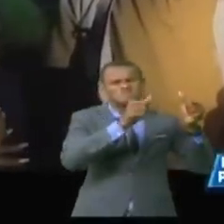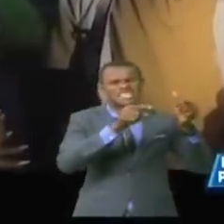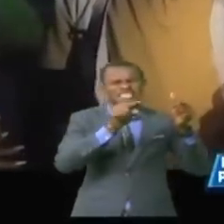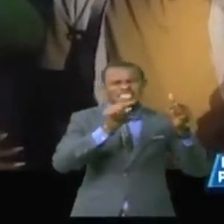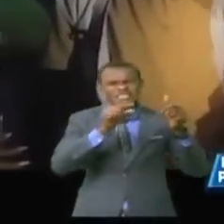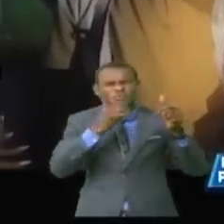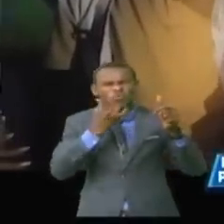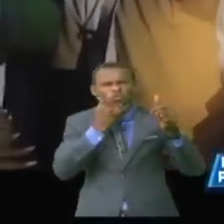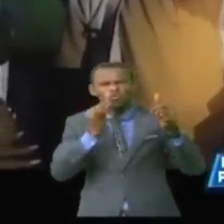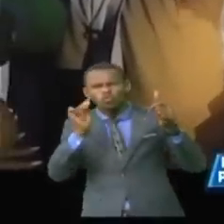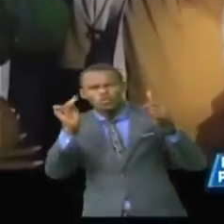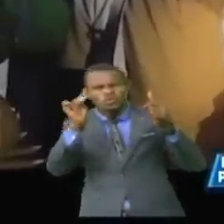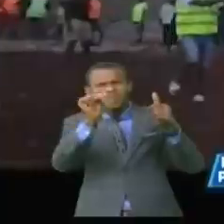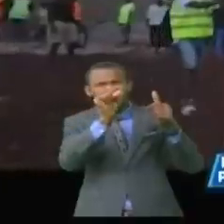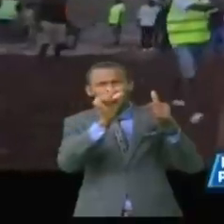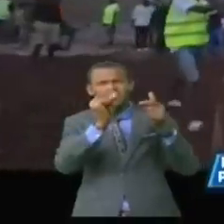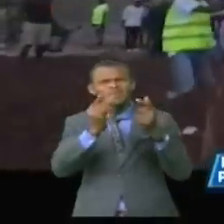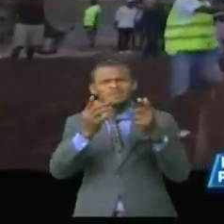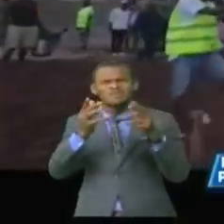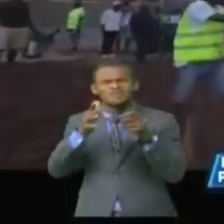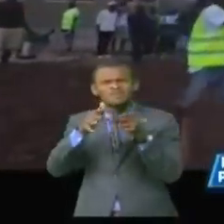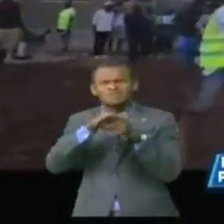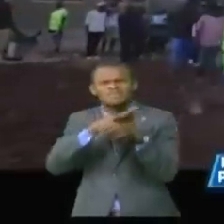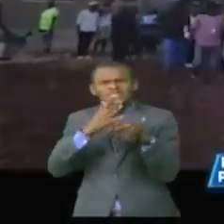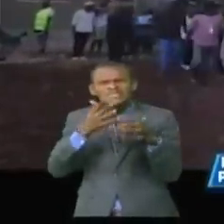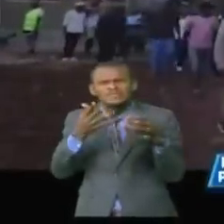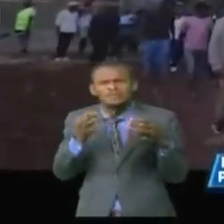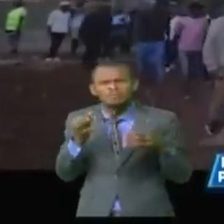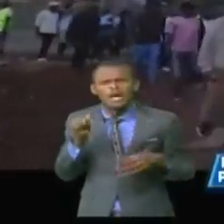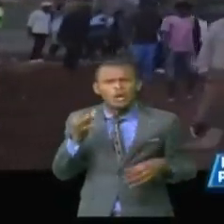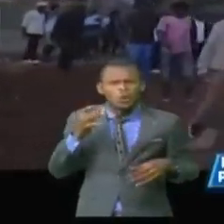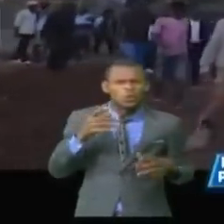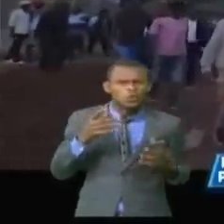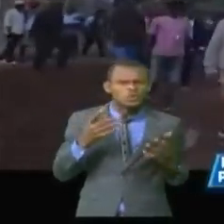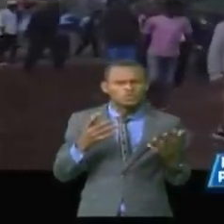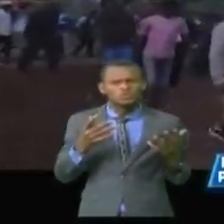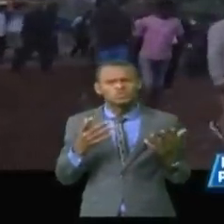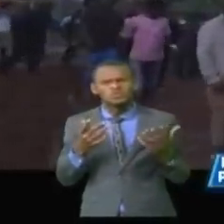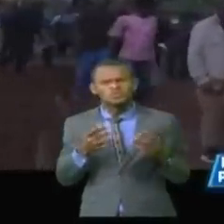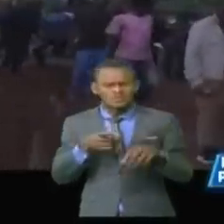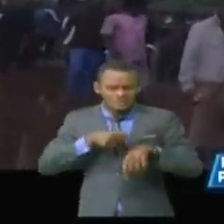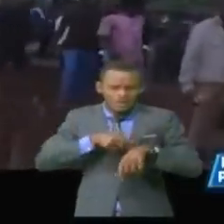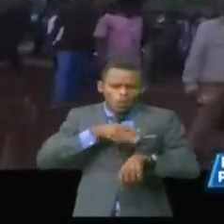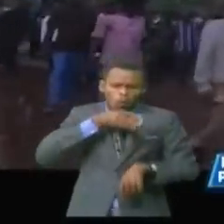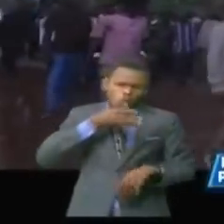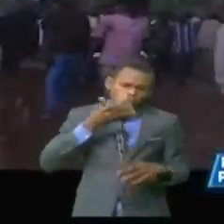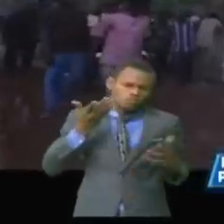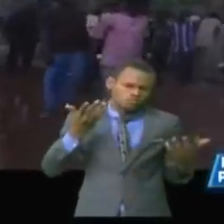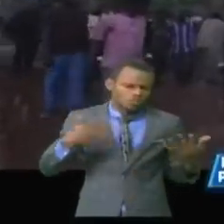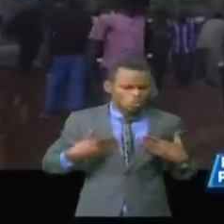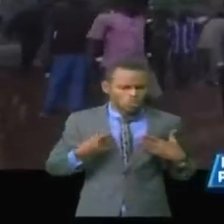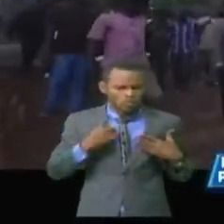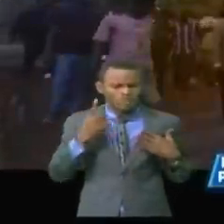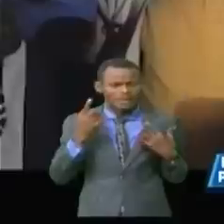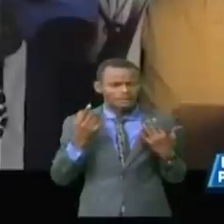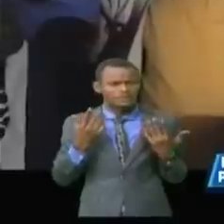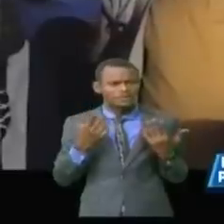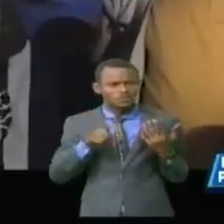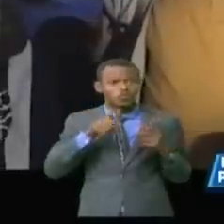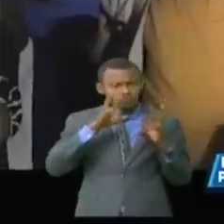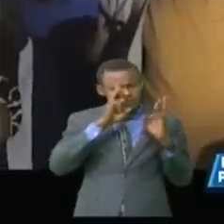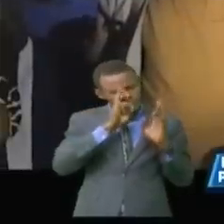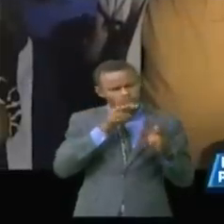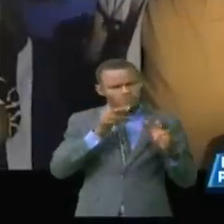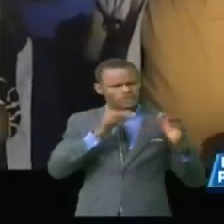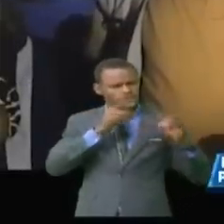donc, il est vraiment important qu'on puisse respecter les délais. Et le président de la République, son Excellence, M. Félix-Antoine